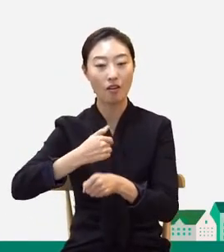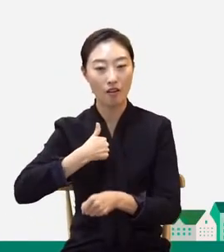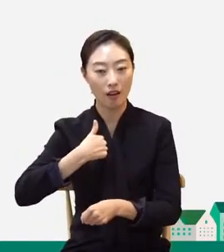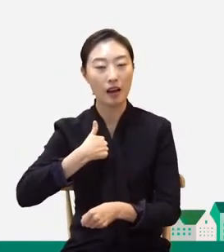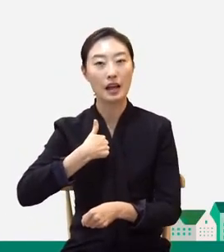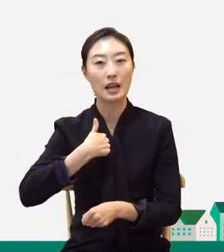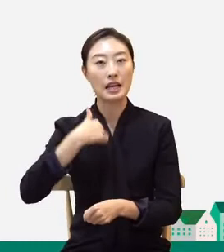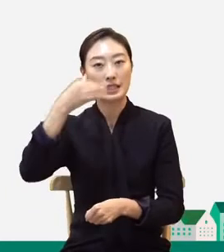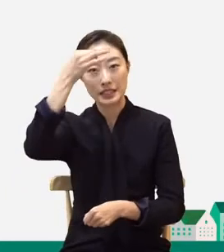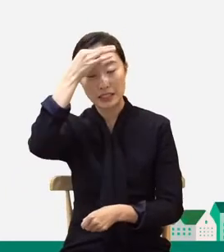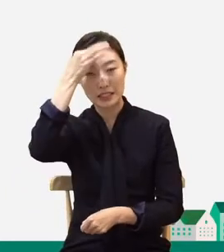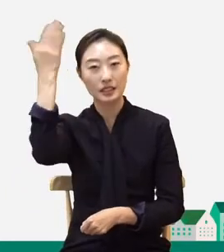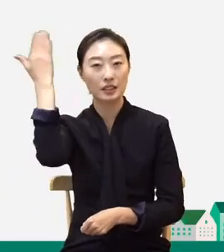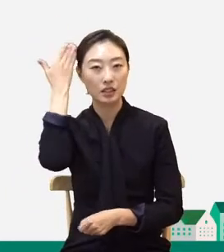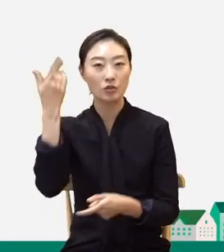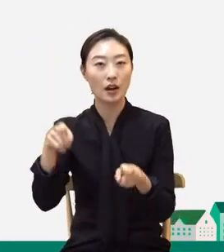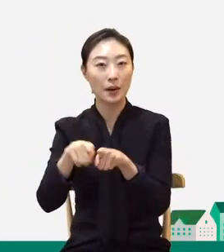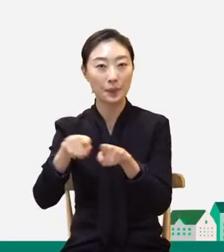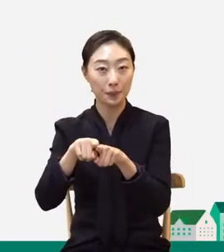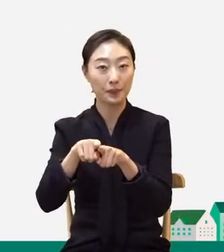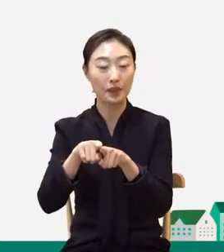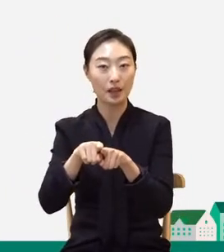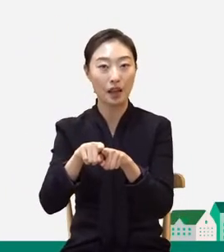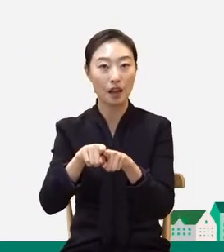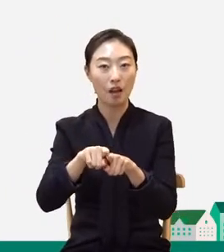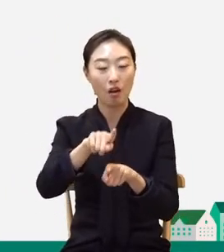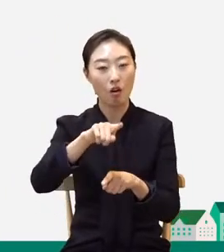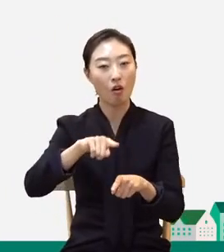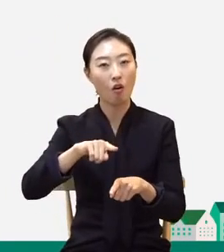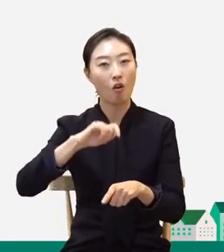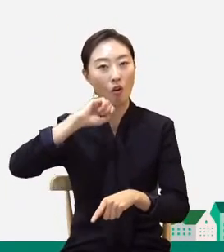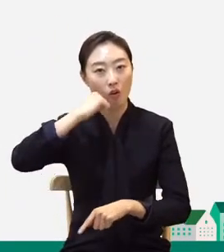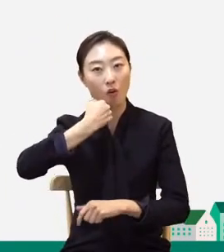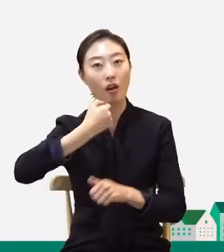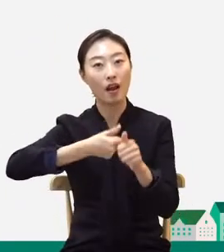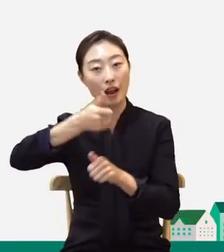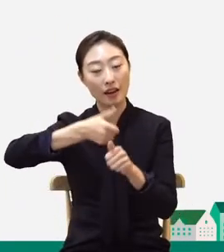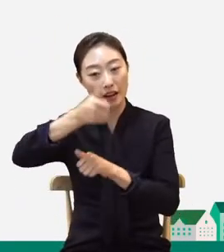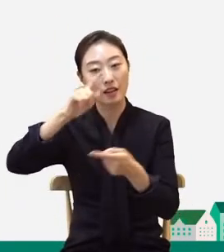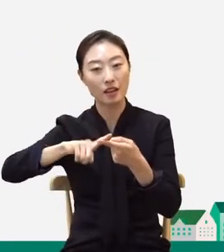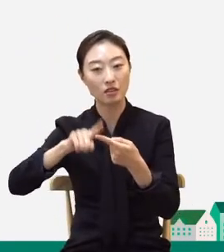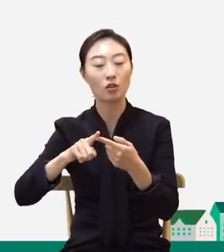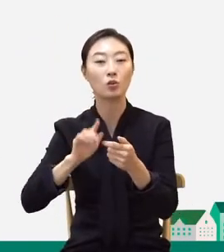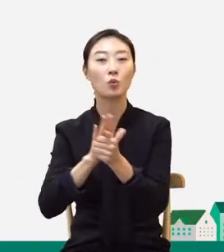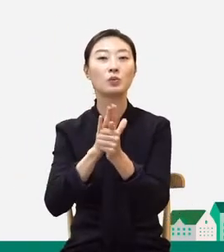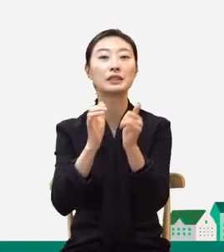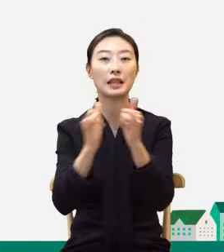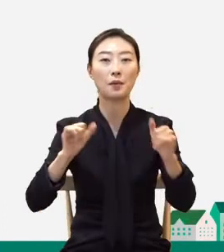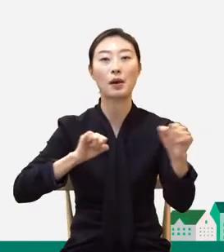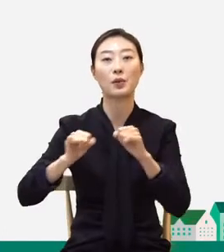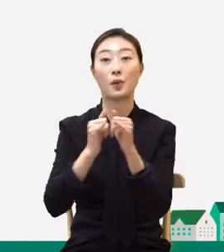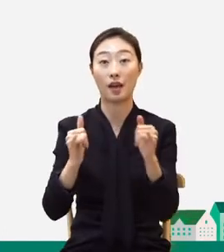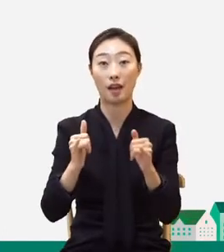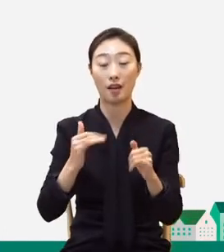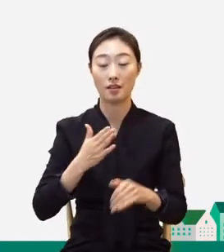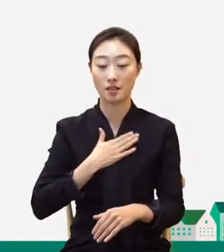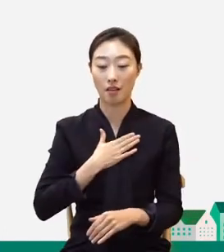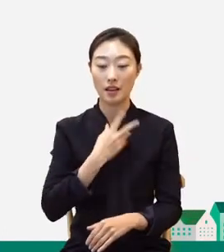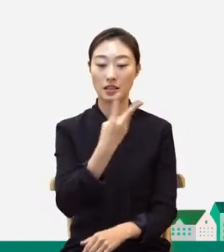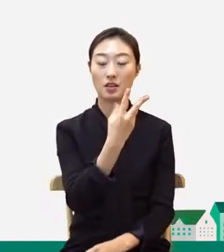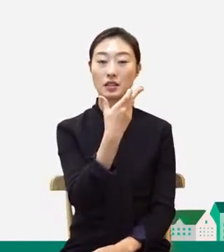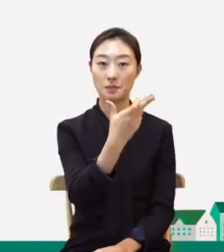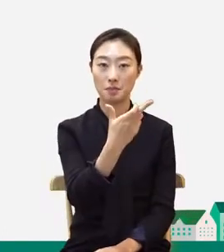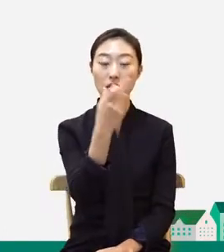기술을 바탕으로 다른 당사자분들이 겪는 어려움을 해결하는 것을 돕는 사람을 말합니다. 저 같은 경우는 2018년